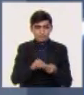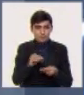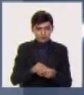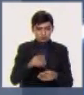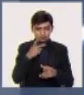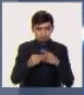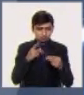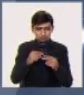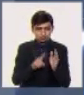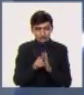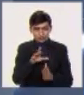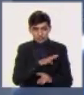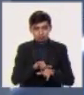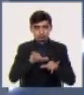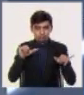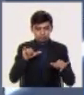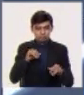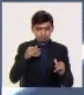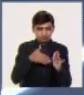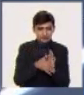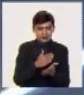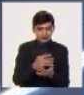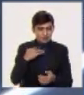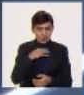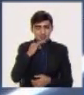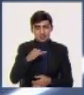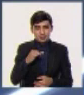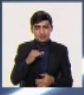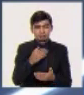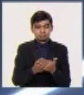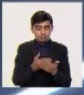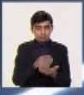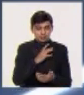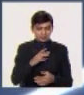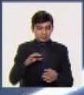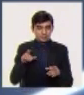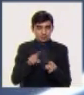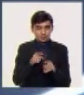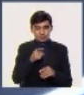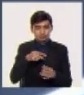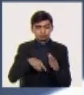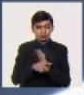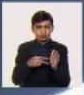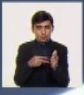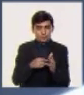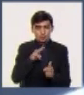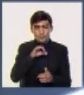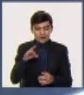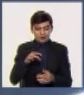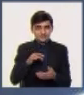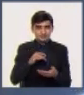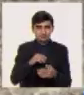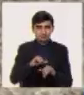повторную вакцинацию и увеличивают расходы. И предупреждают, что это непременно скажется на стоимости товара для